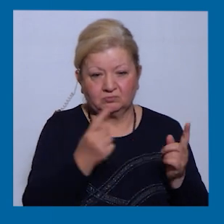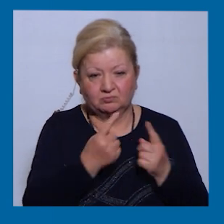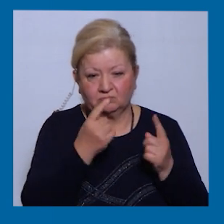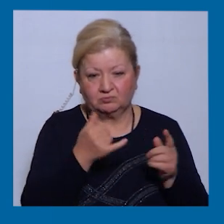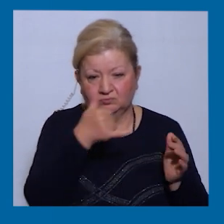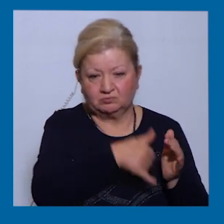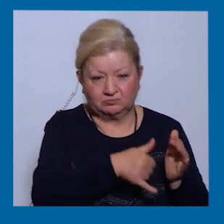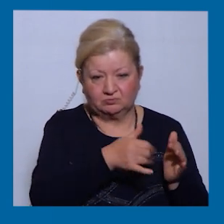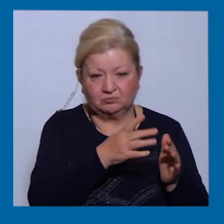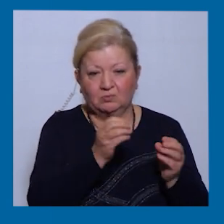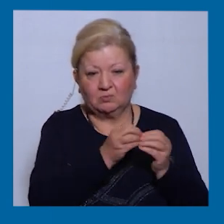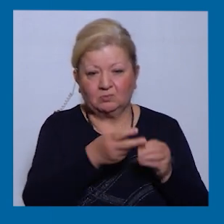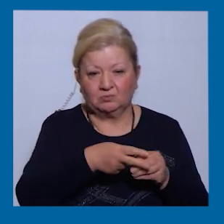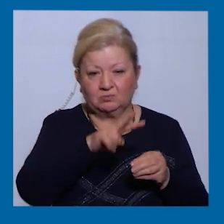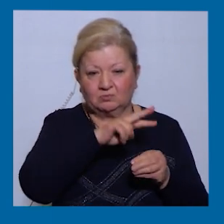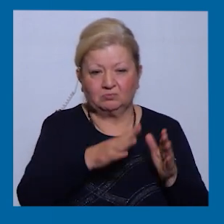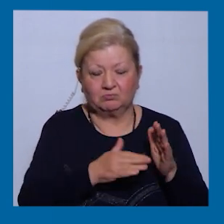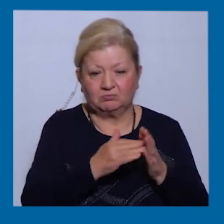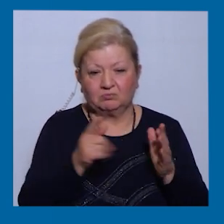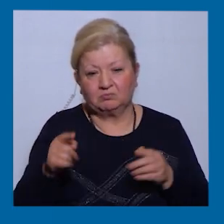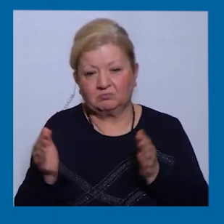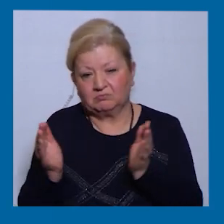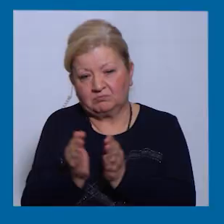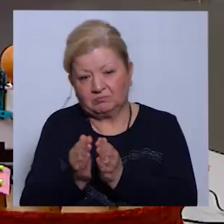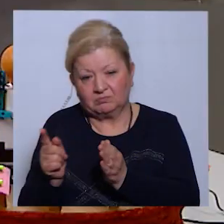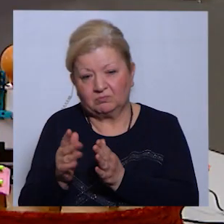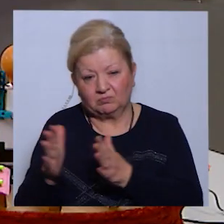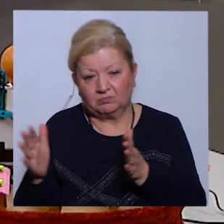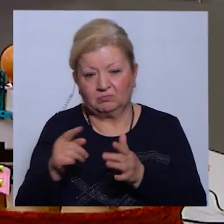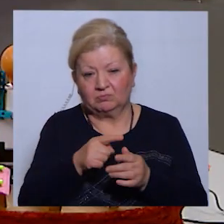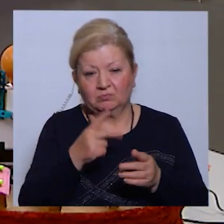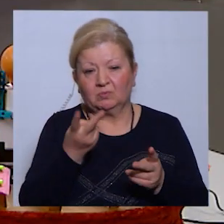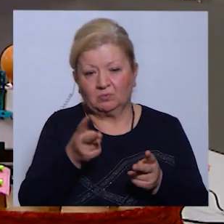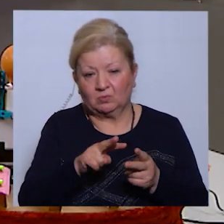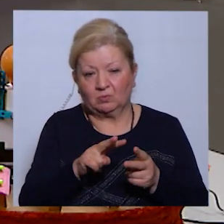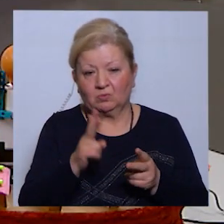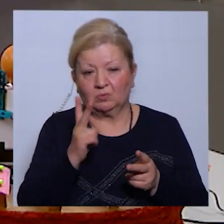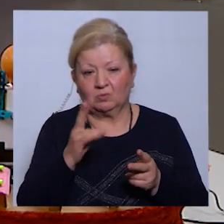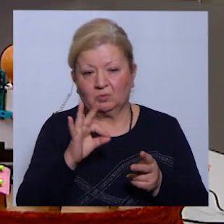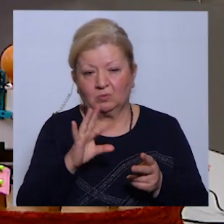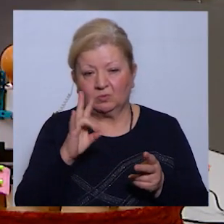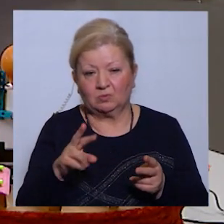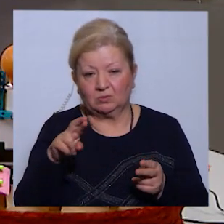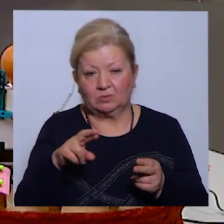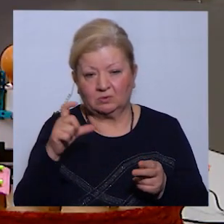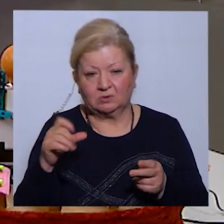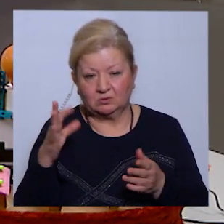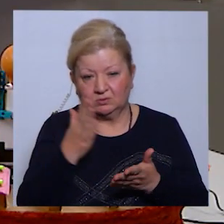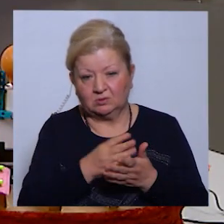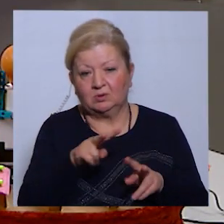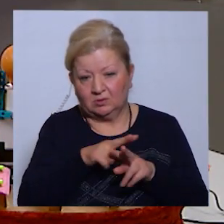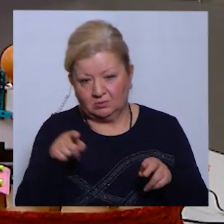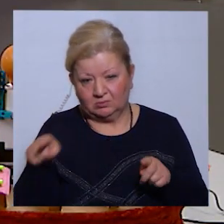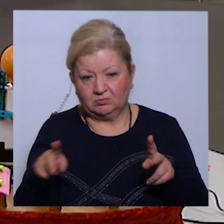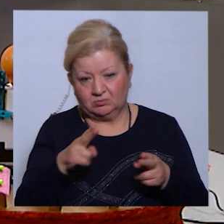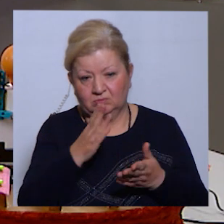10-ჯერ მეტია აი ამ მცირე ჭურჭლის ტევადობაზე. ასევე აქ ორი კონდენსატორი მაქვს. აქაც ასეა.